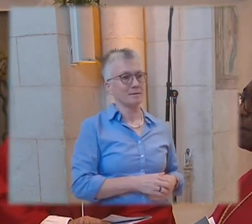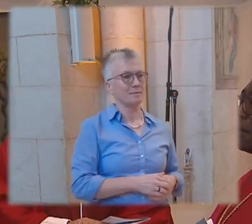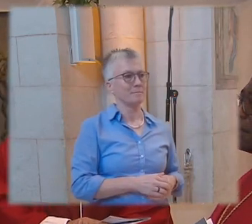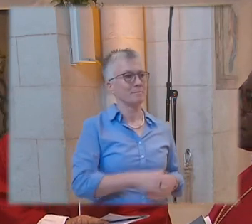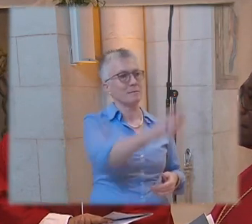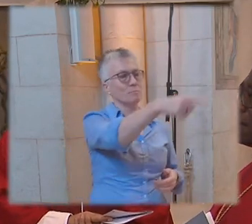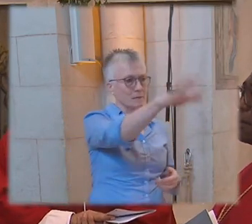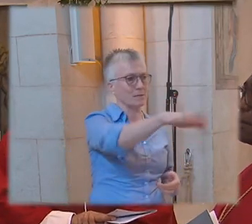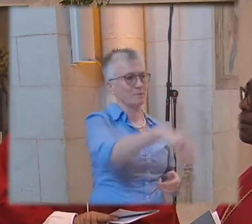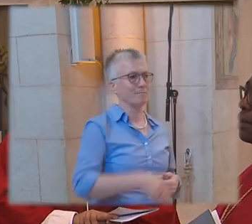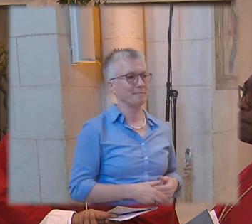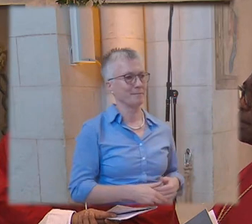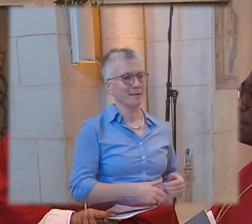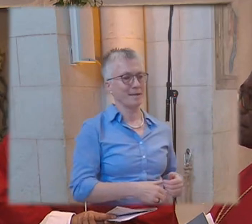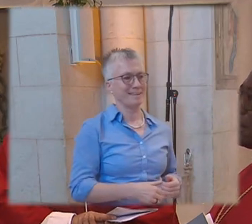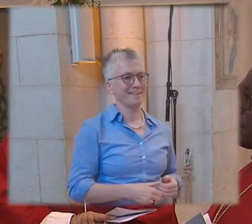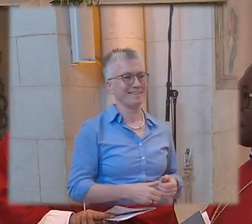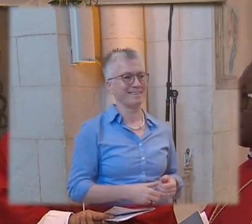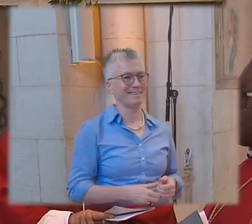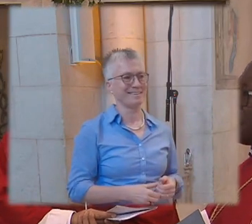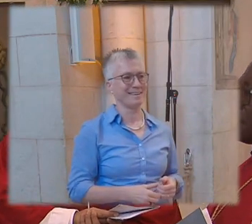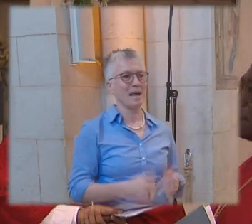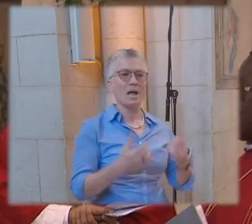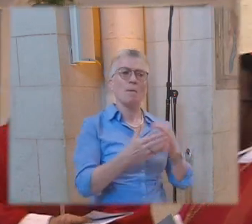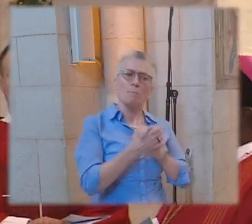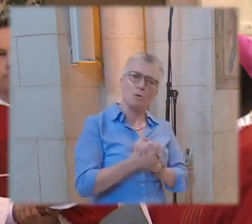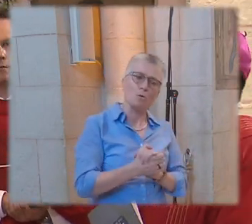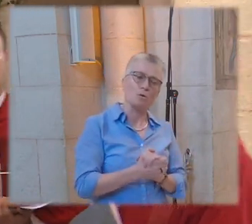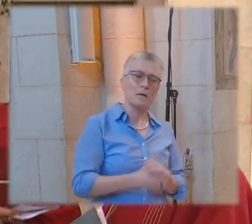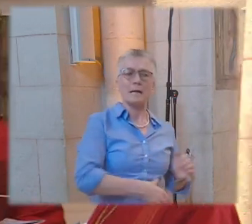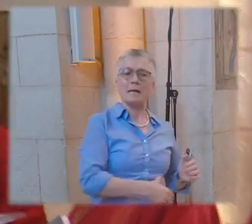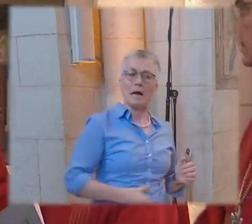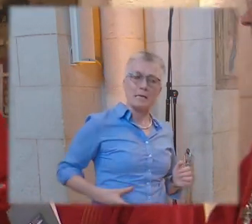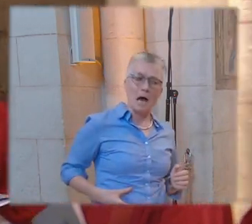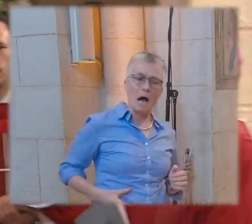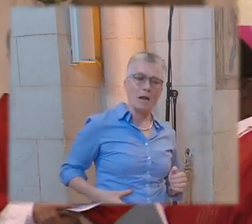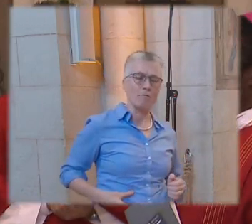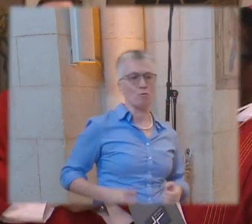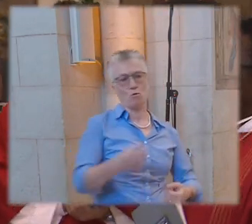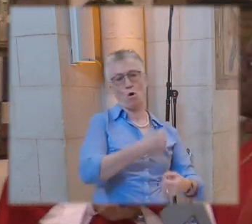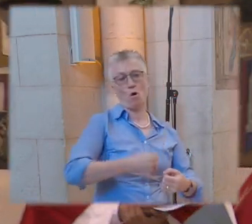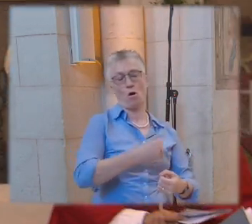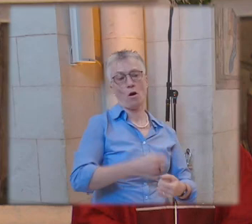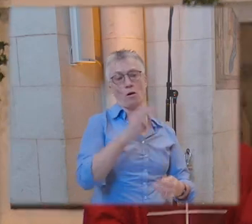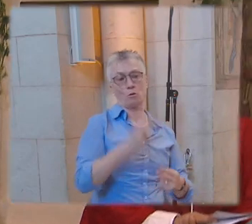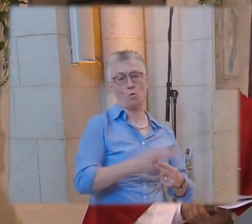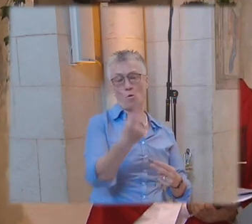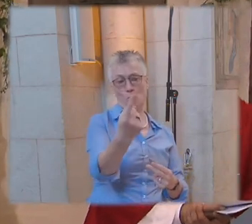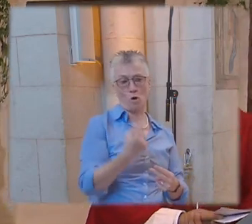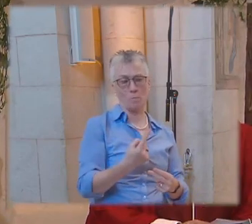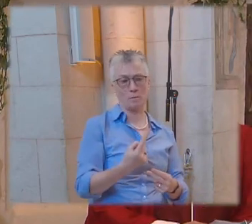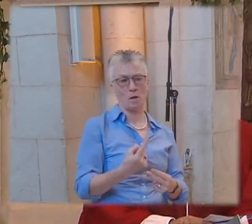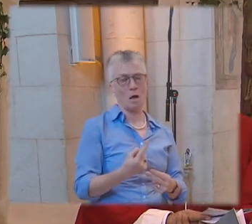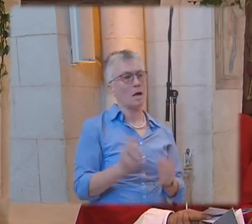der Seligsprechung. Wir, das Gottesvolk des Bistums Limburg und die Gemeinschaft der